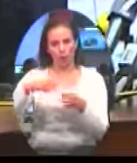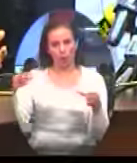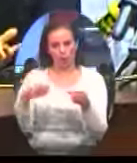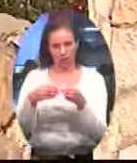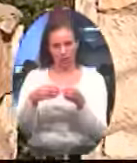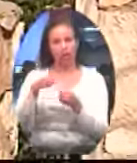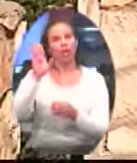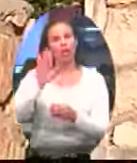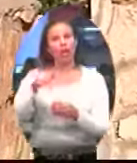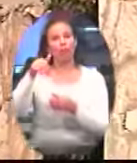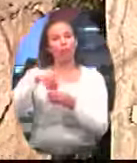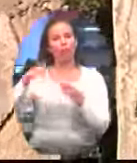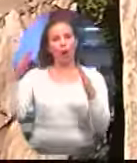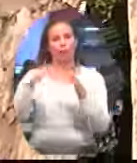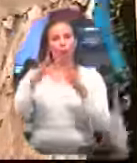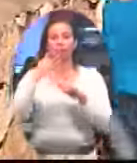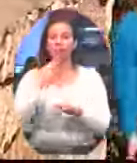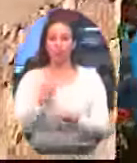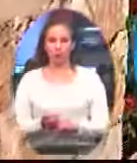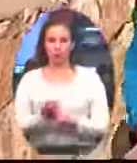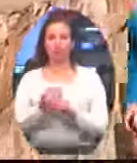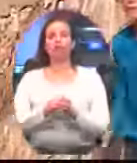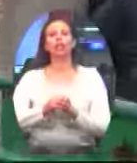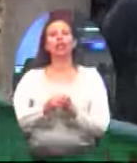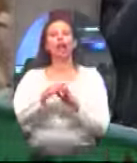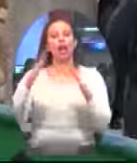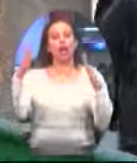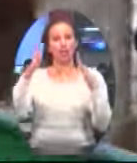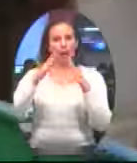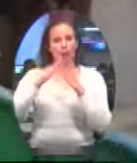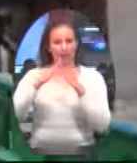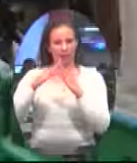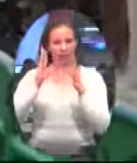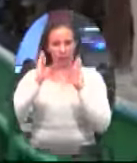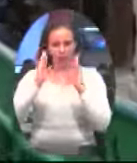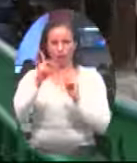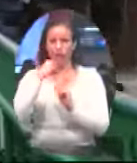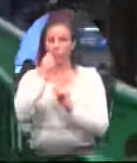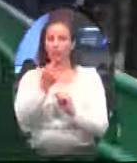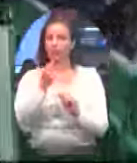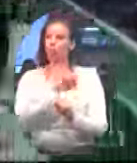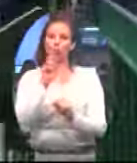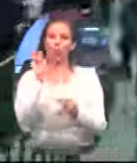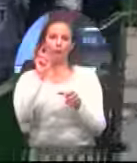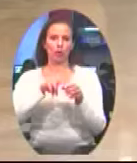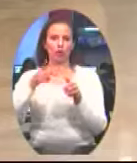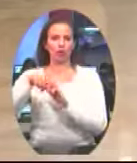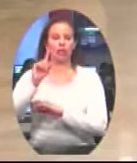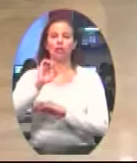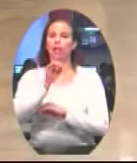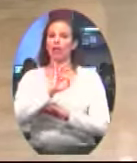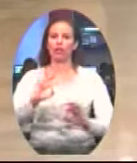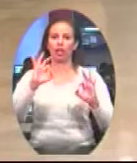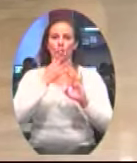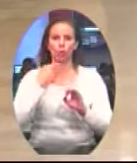היהודי. את נס המרד בנוגע לבתים בחברון הרים בצלאל סמוטריץ', הוא הודיע שיעדר מהצבעות כל עוד הבתים לא מאוכלסים. אני לא